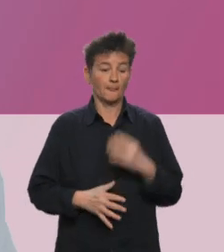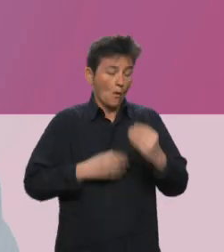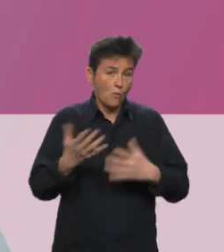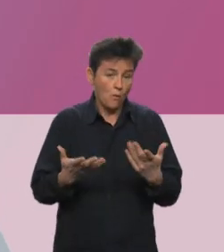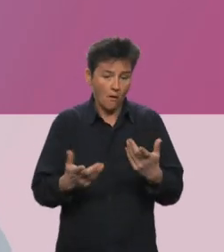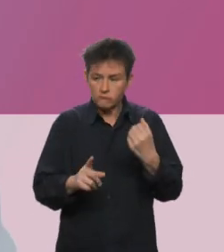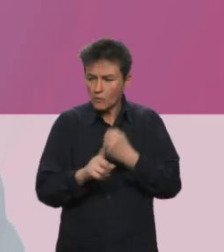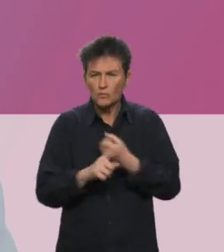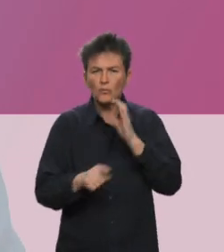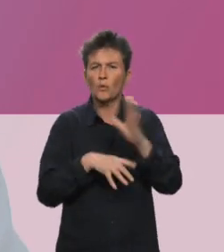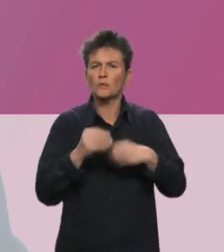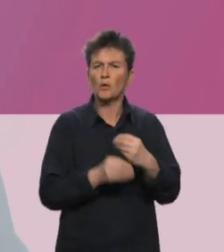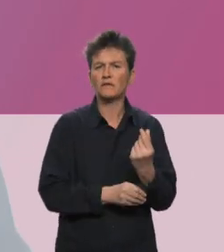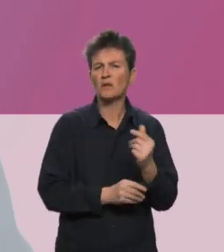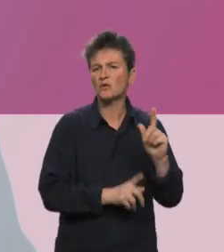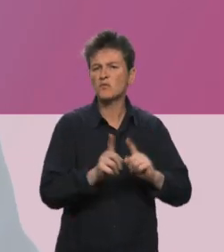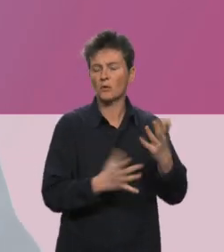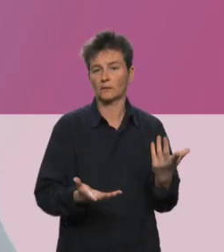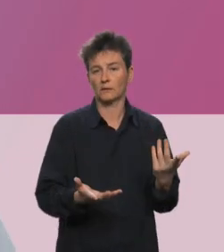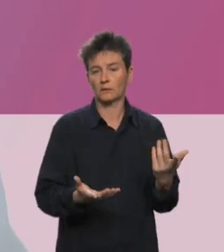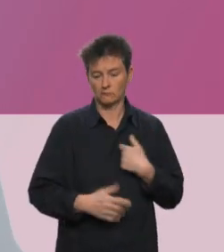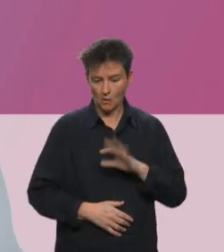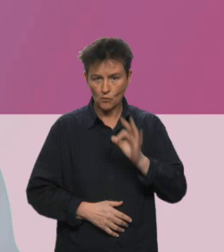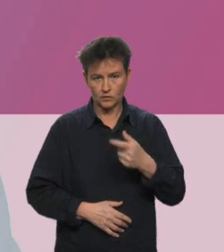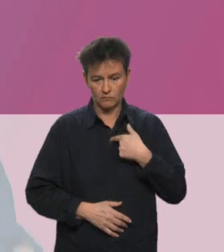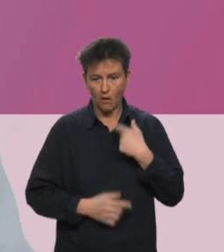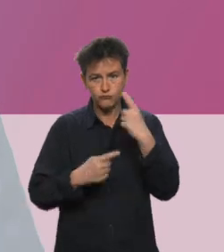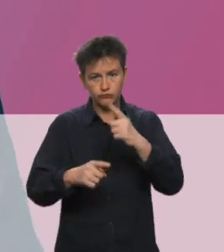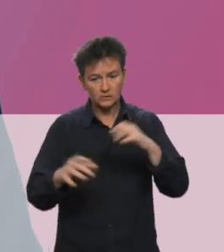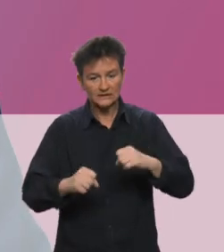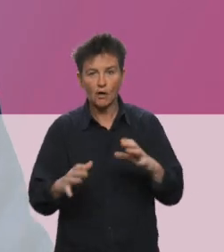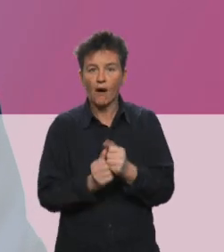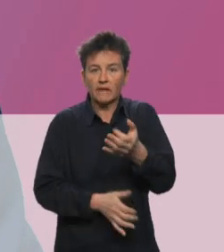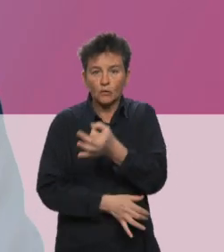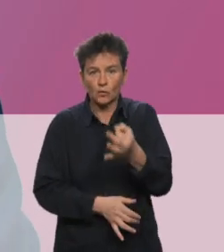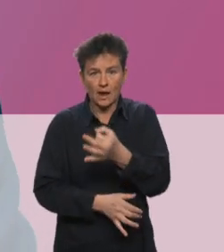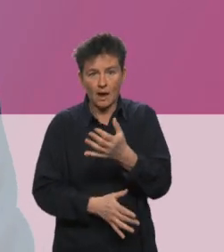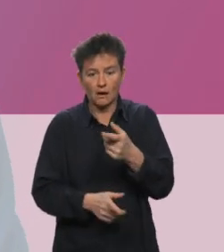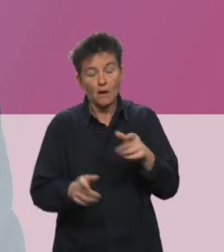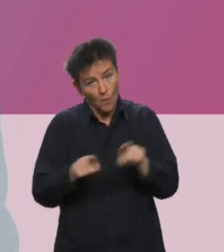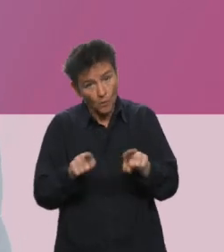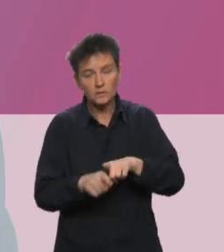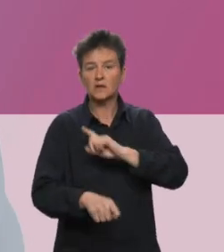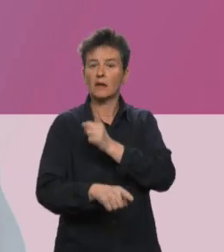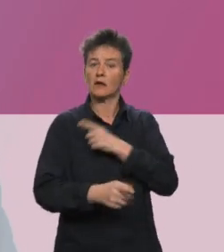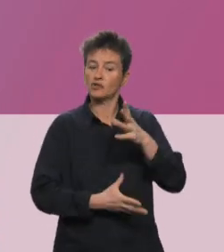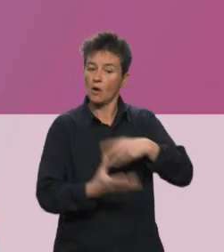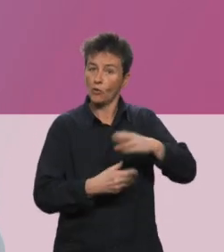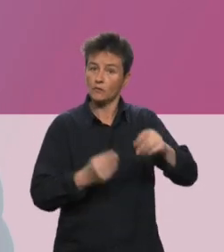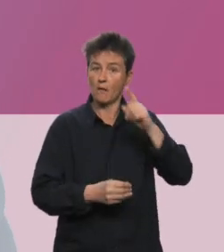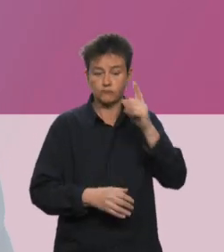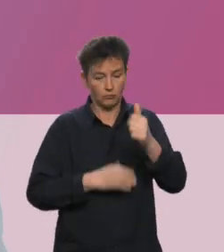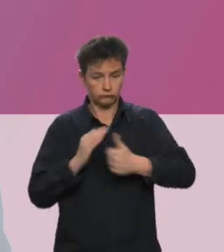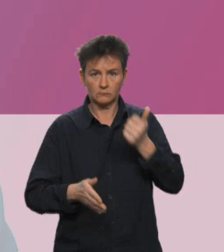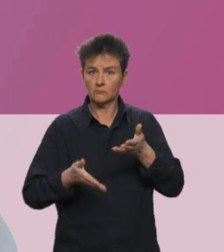ou encore la lutte contre la finance. Et puis oui, je défends le nucléaire, mais aussi les énergies renouvelables, pour